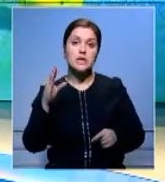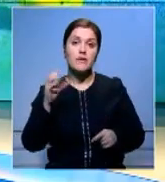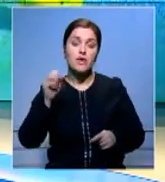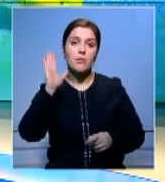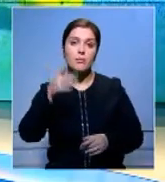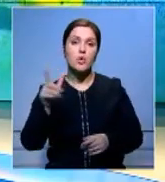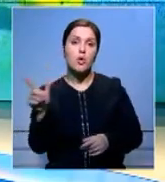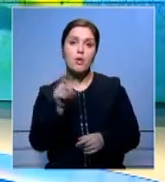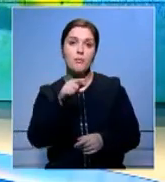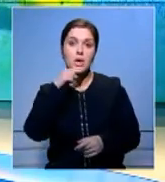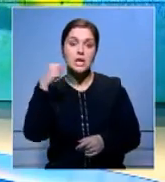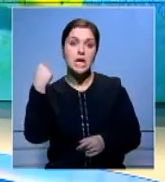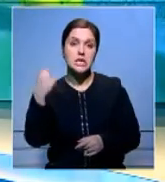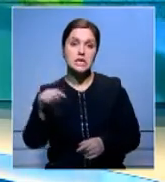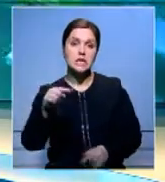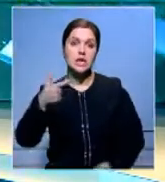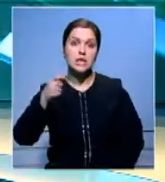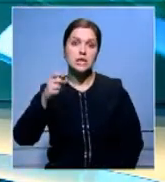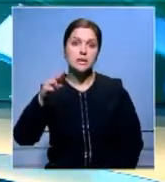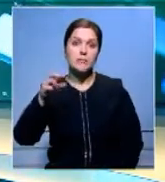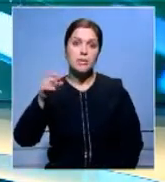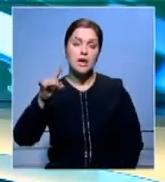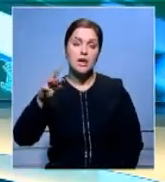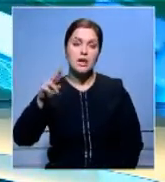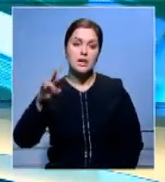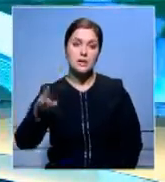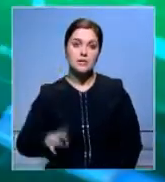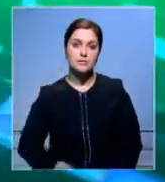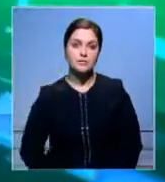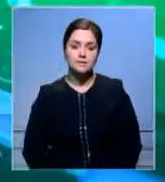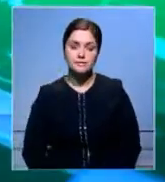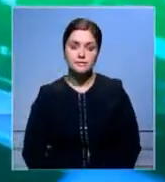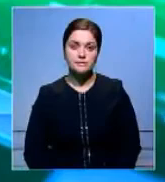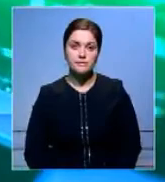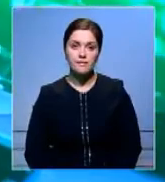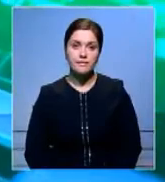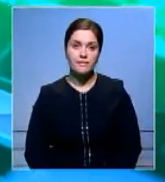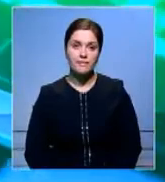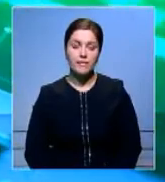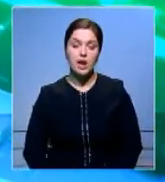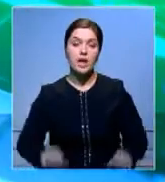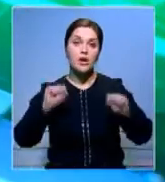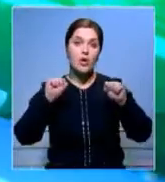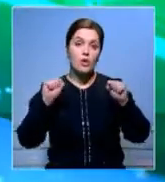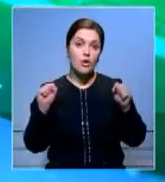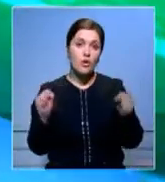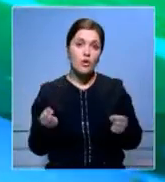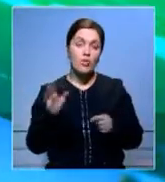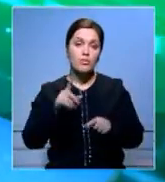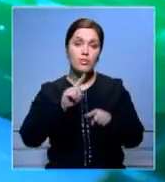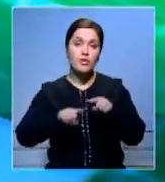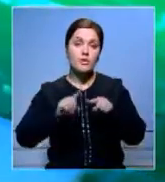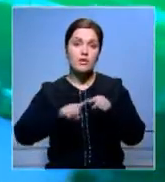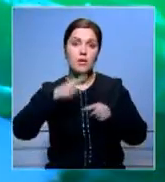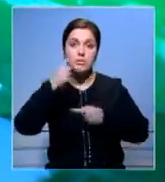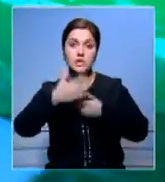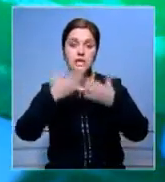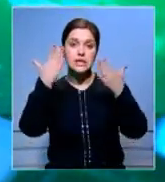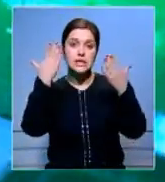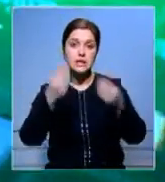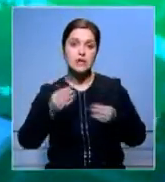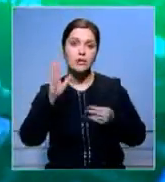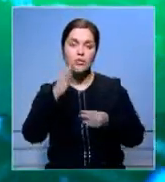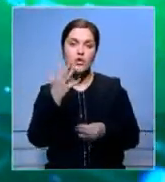играть с российской теннисисткой Маргаритой Гаспарян. холода отступают в ближайшие дни. На территории